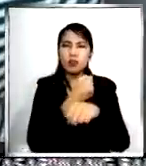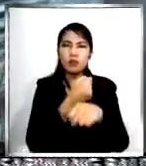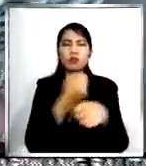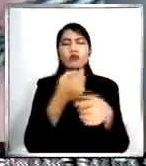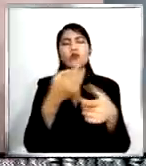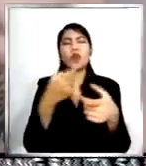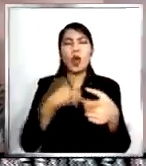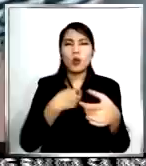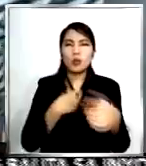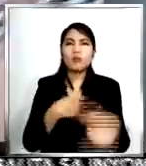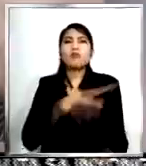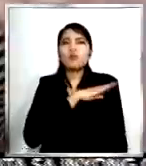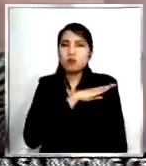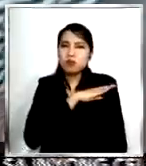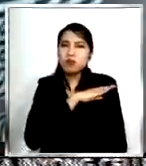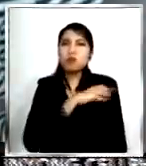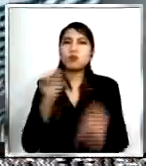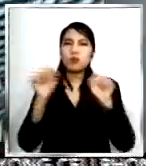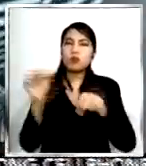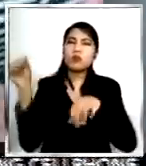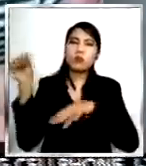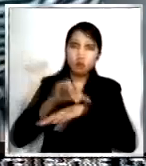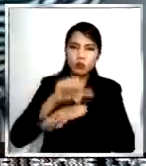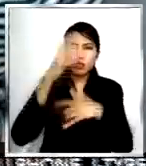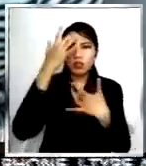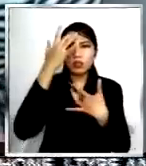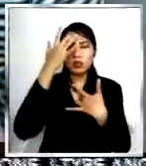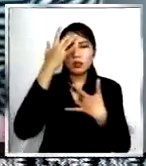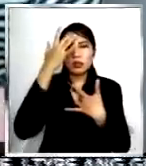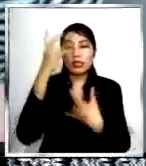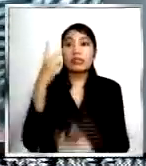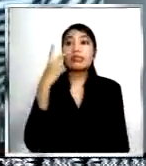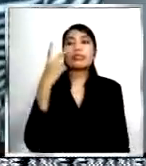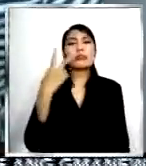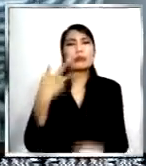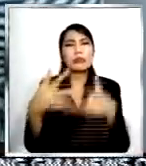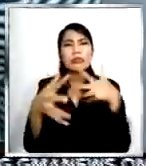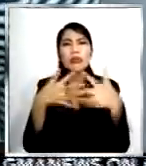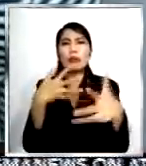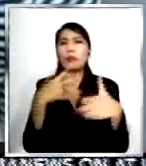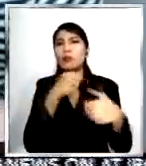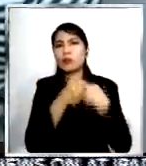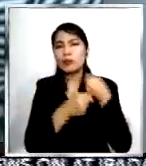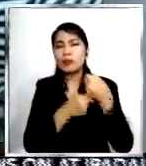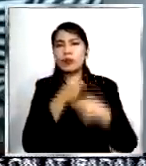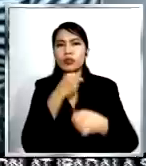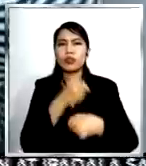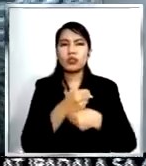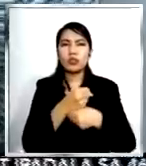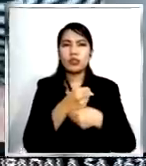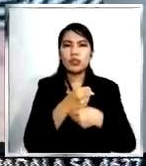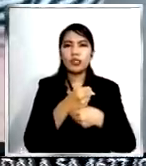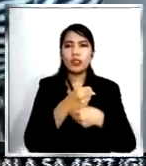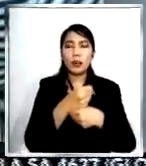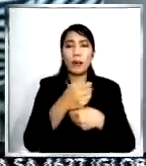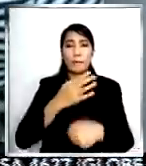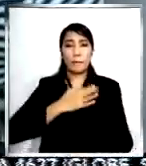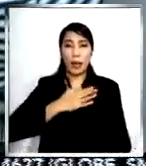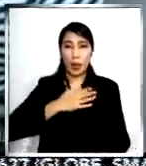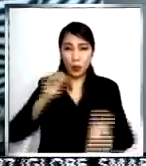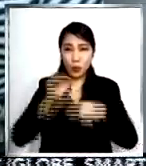parang kahit gano'ng kahirap sa tingin ko yung trabaho ko, iba